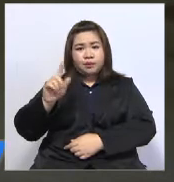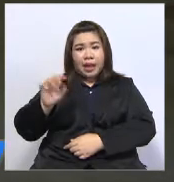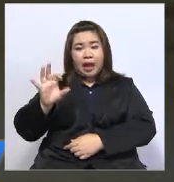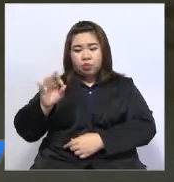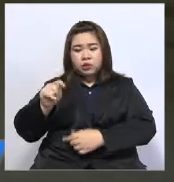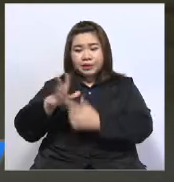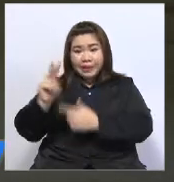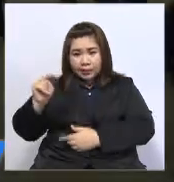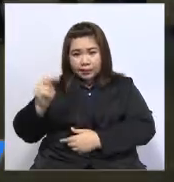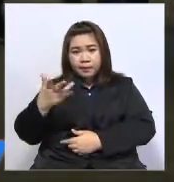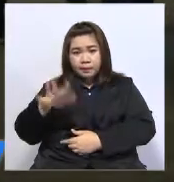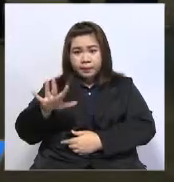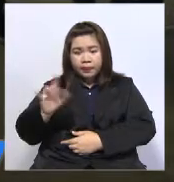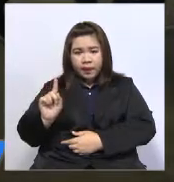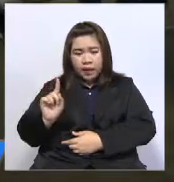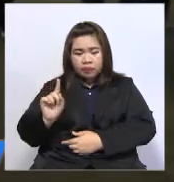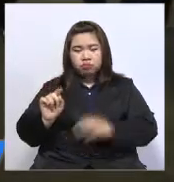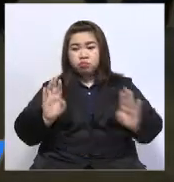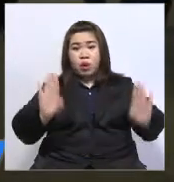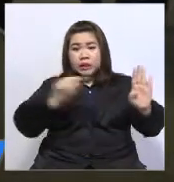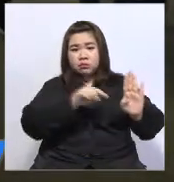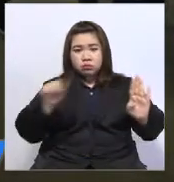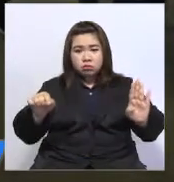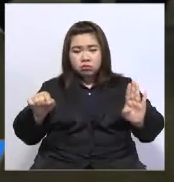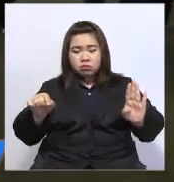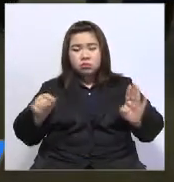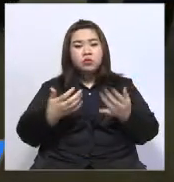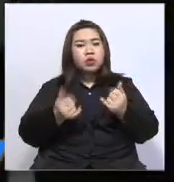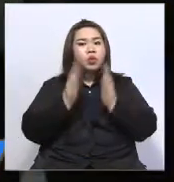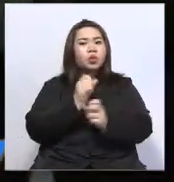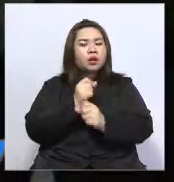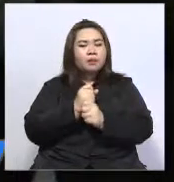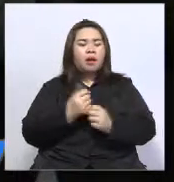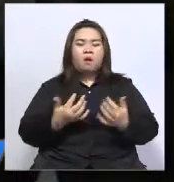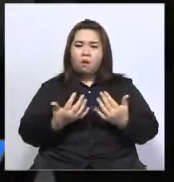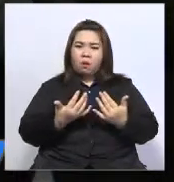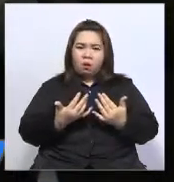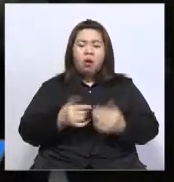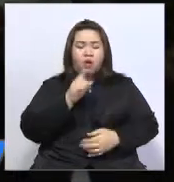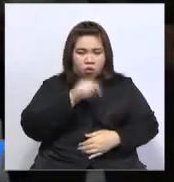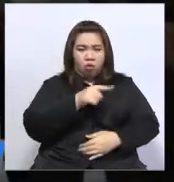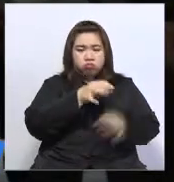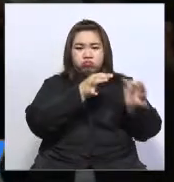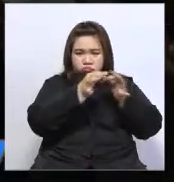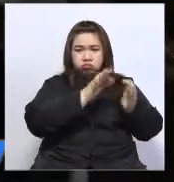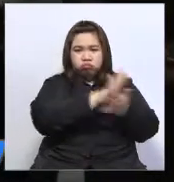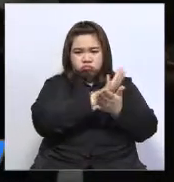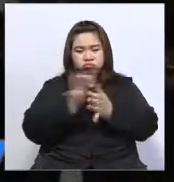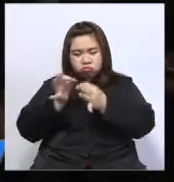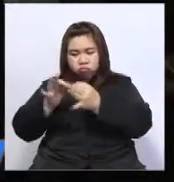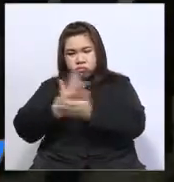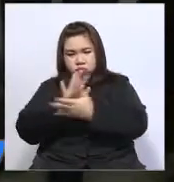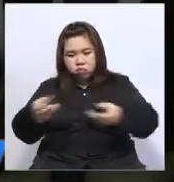233,259 ตันแล้วก็ทั้ง2บริษัทนะครับทางเจ้าหน้าที่จะให้เร่งชี้แจงเป็นเอกสารทั้งหมดภาย